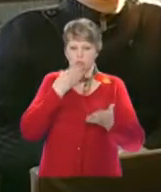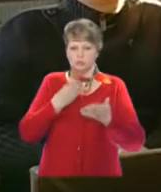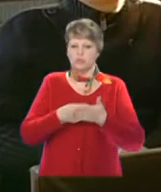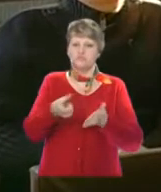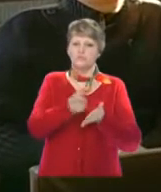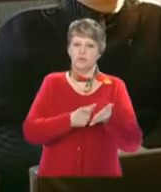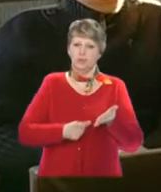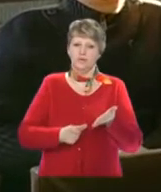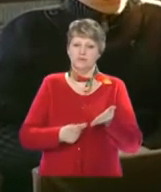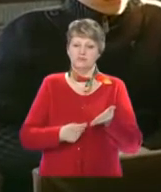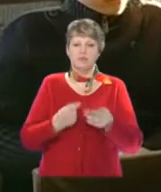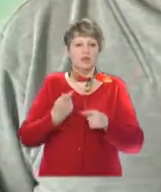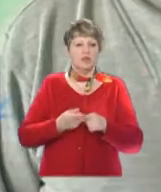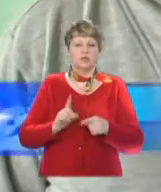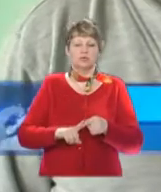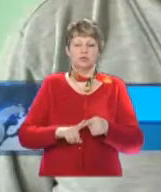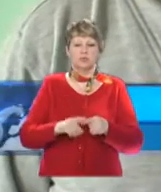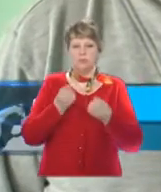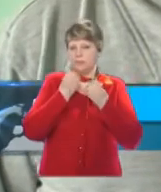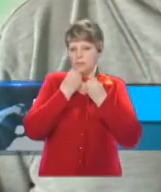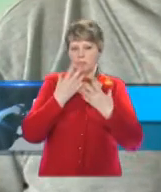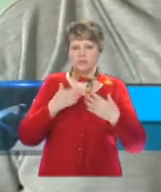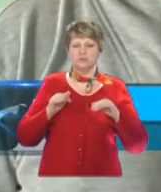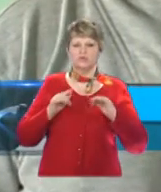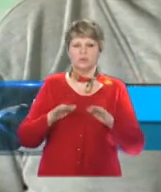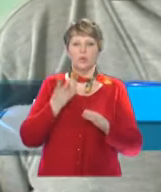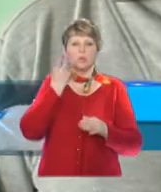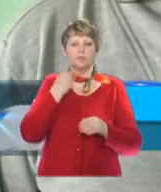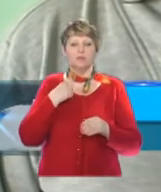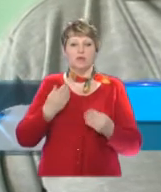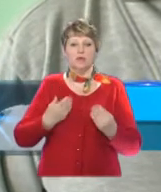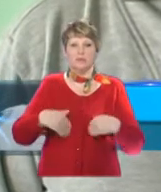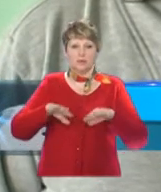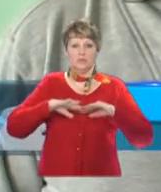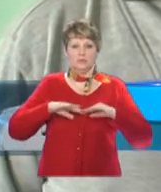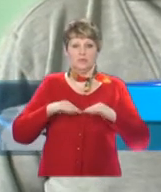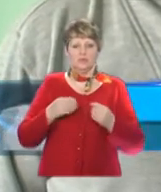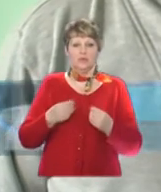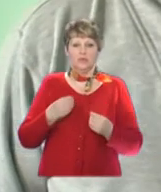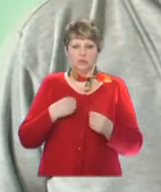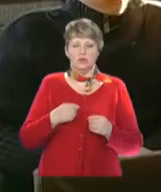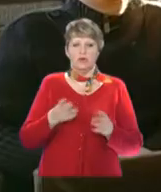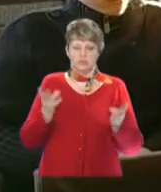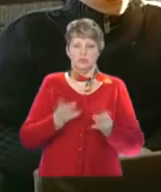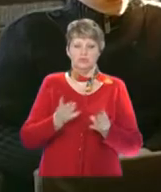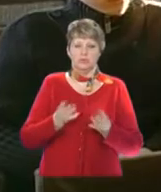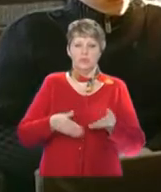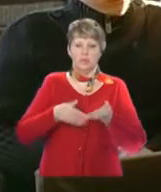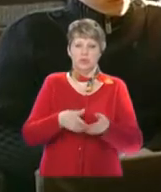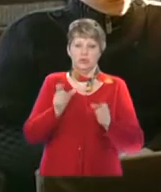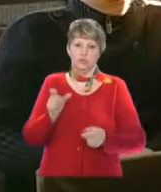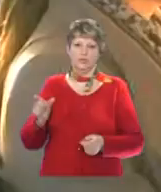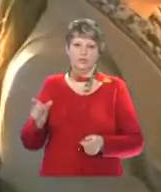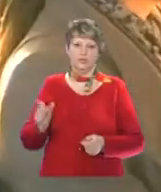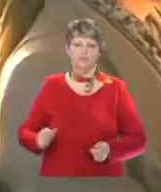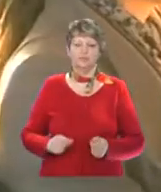поезію. Це благородна справа. Я не міг відмовитися, коли я отримав таку пропозицію. Все ж таки, треба допомагати людям.